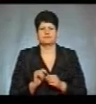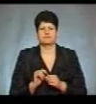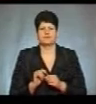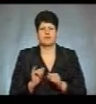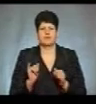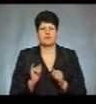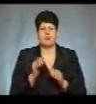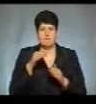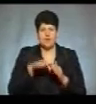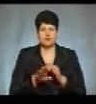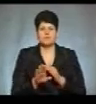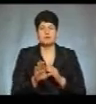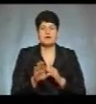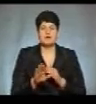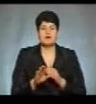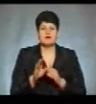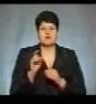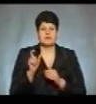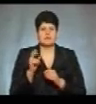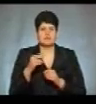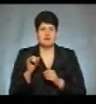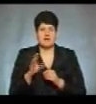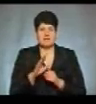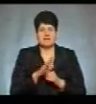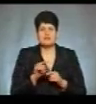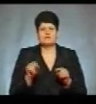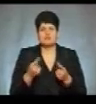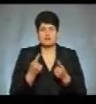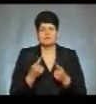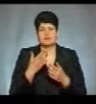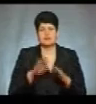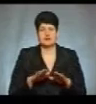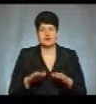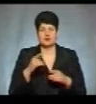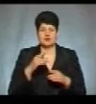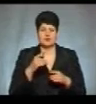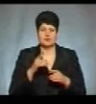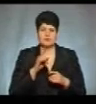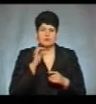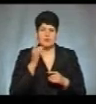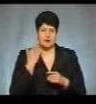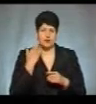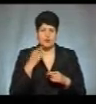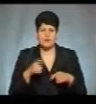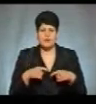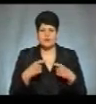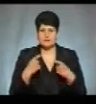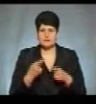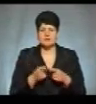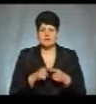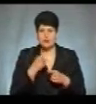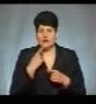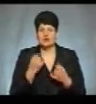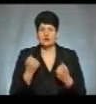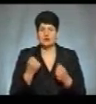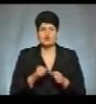і прогнутися. Валерій Єднак, один із засновників Федерації дитячої легкої атлетики ІАФ в Україні, говорить, рисеві спорту розвиватиметься